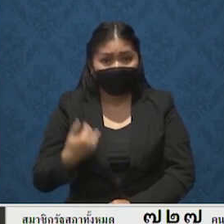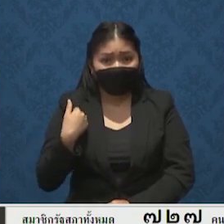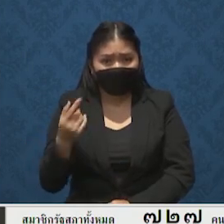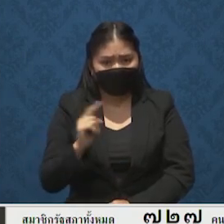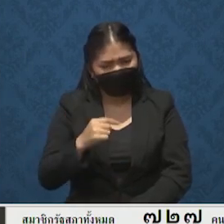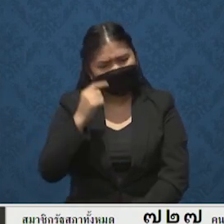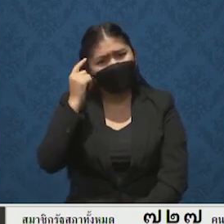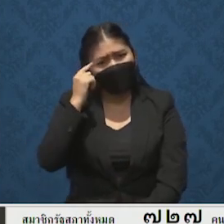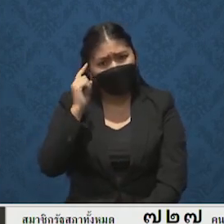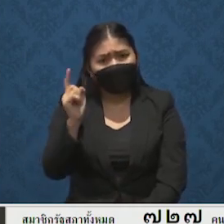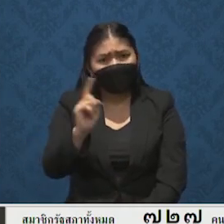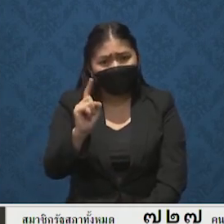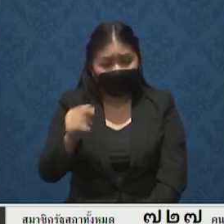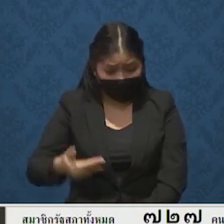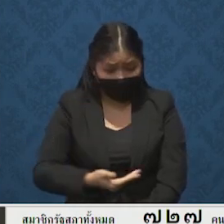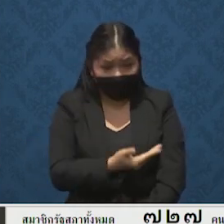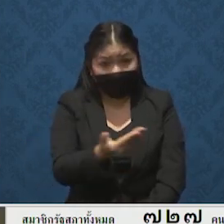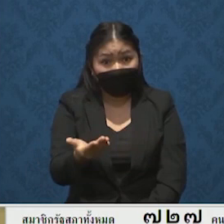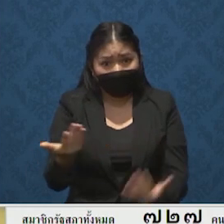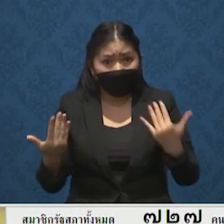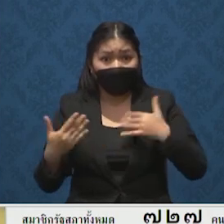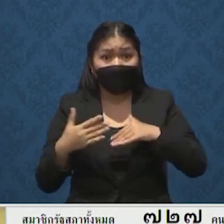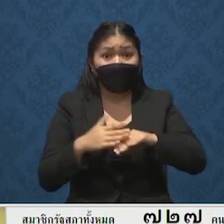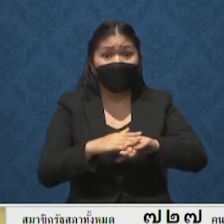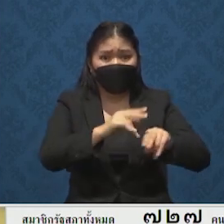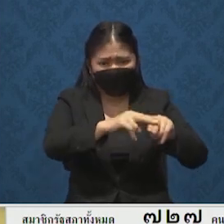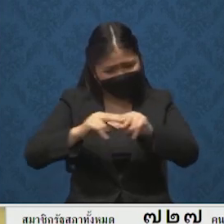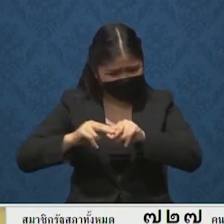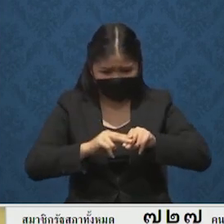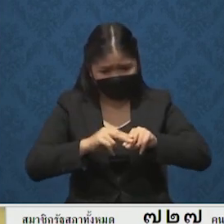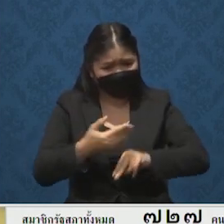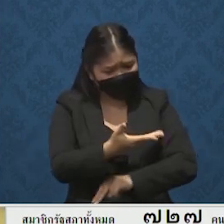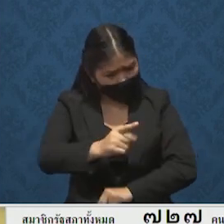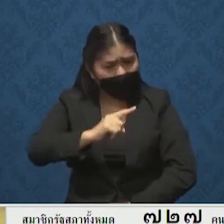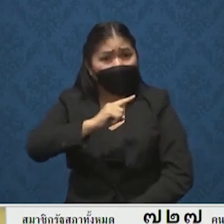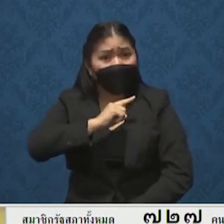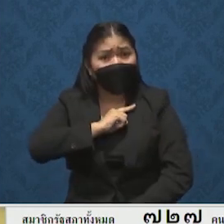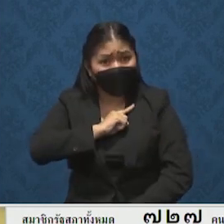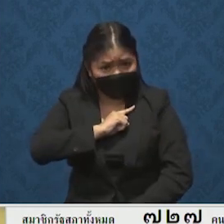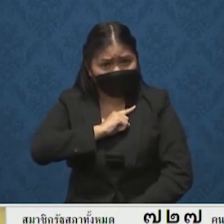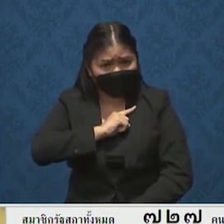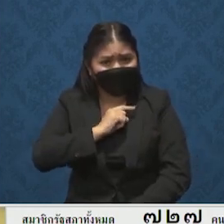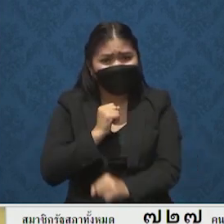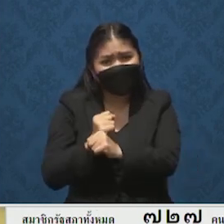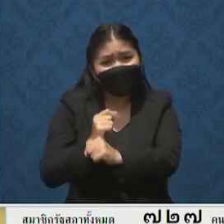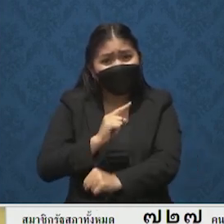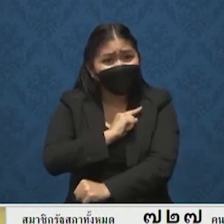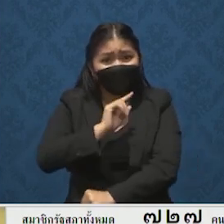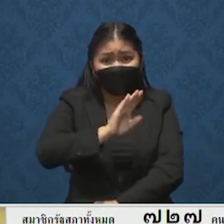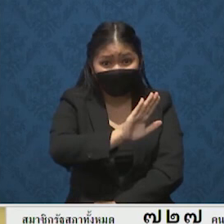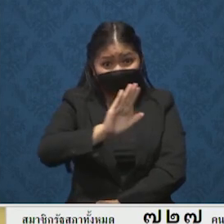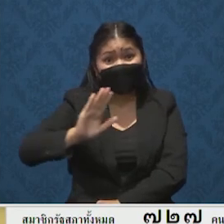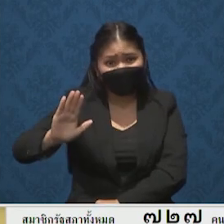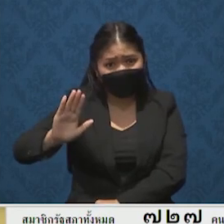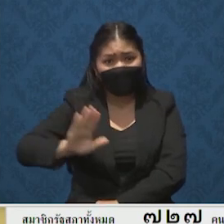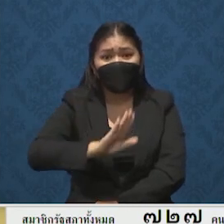ดว่าทุกท่านที่มานั่งที่นี่นะครับมีความรับผิดชอบสูงมากแล้วก็มาทำหน้าที่ของตัวเองส่วนท่